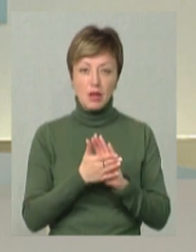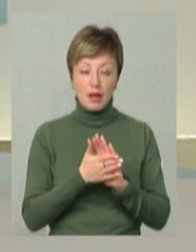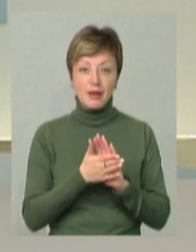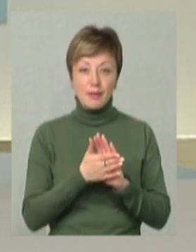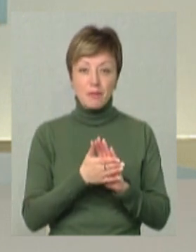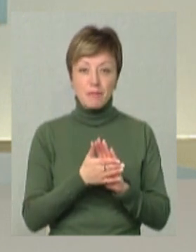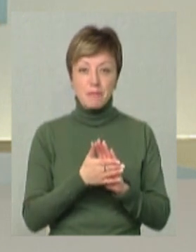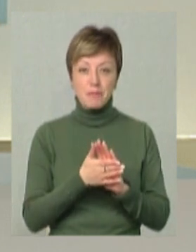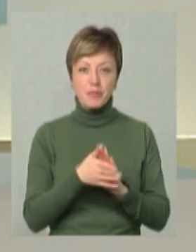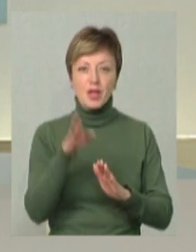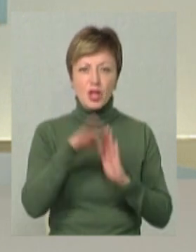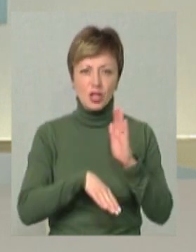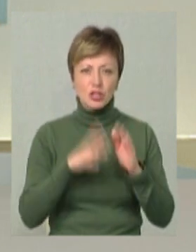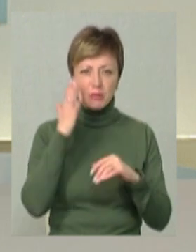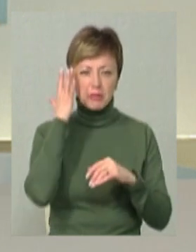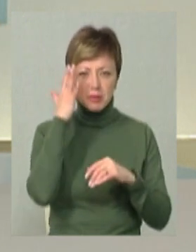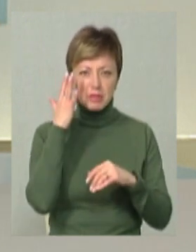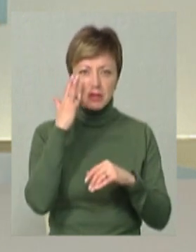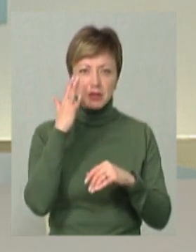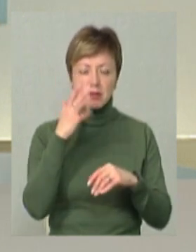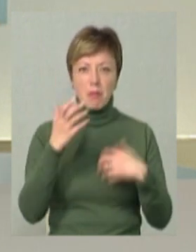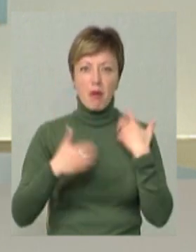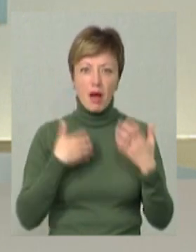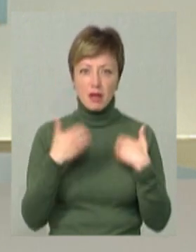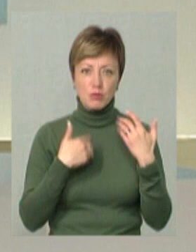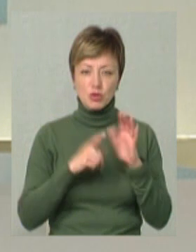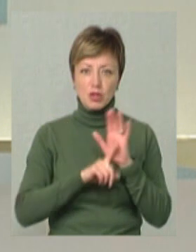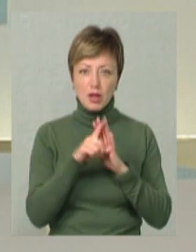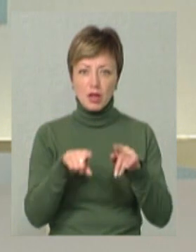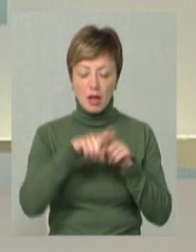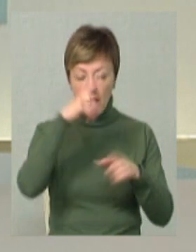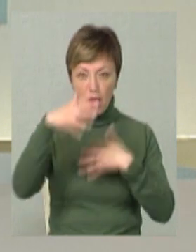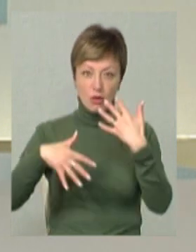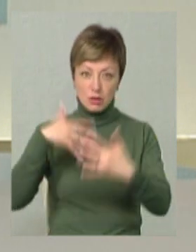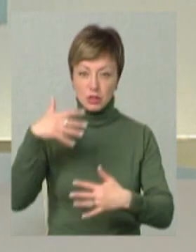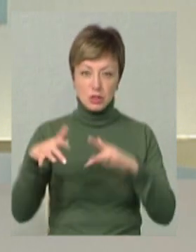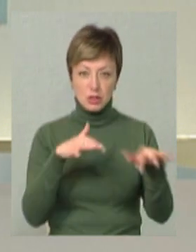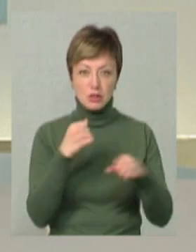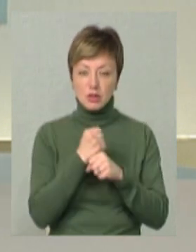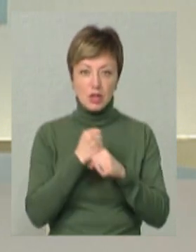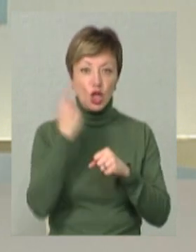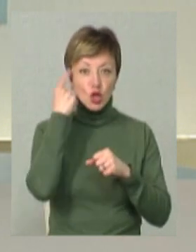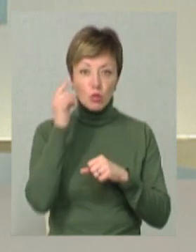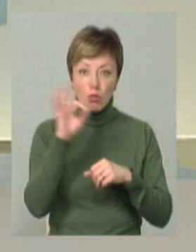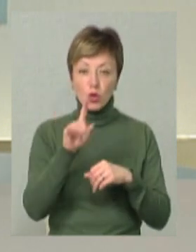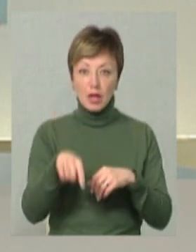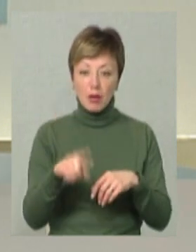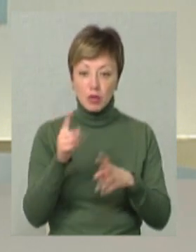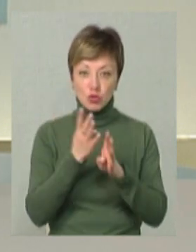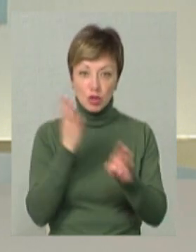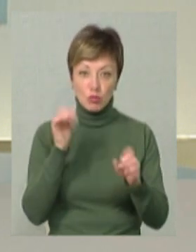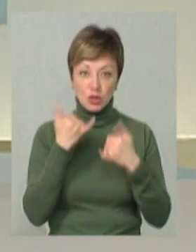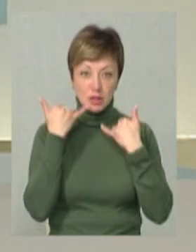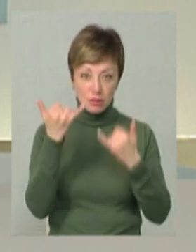вона гірше мислить, вона піддається паніці і починає ось такі хаотичні дії вживати. Вона не думає про те, що в першу чергу